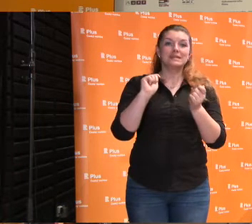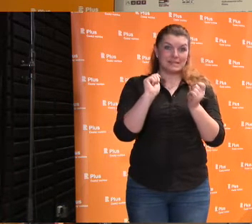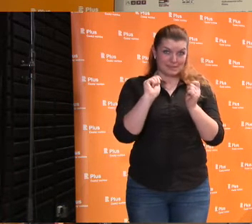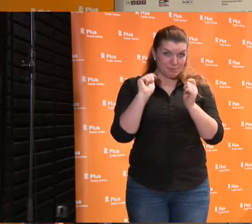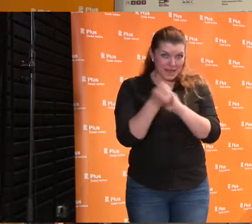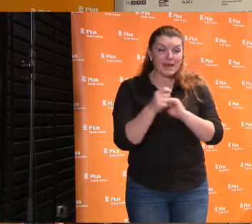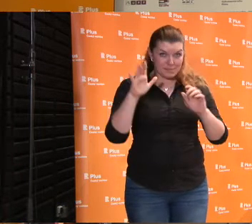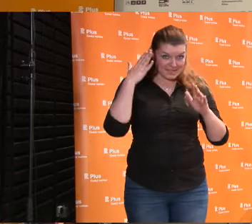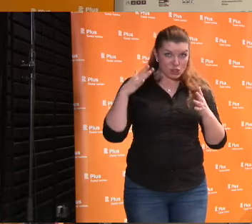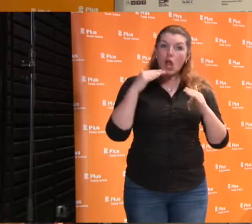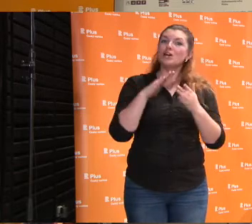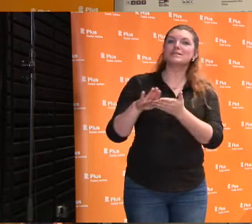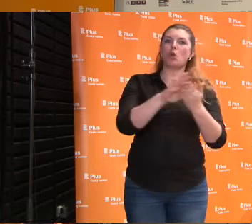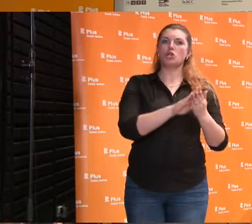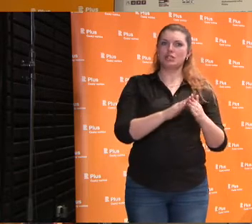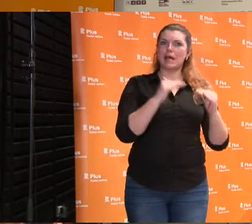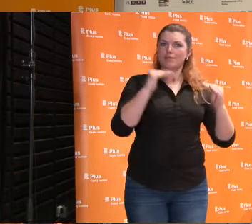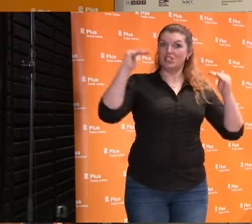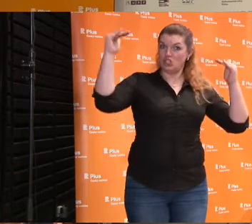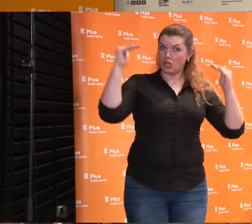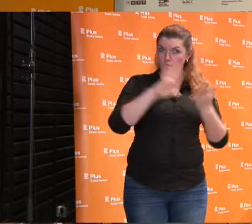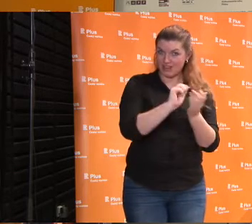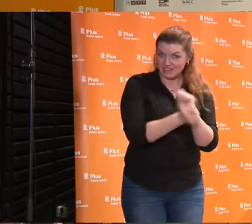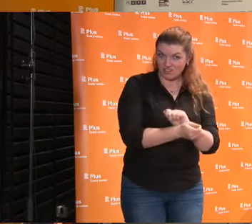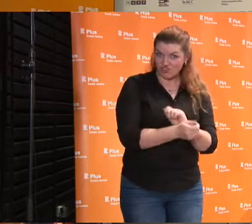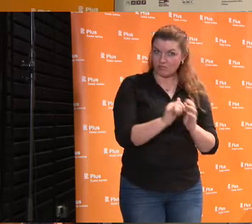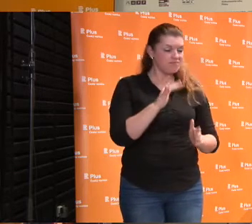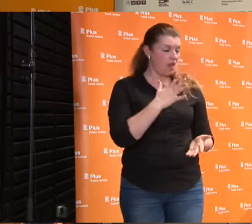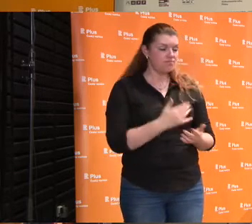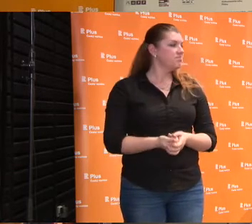třídy, společenské třídy, tak jak je dnes známe? Ne. Vladimír Špidla?